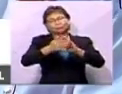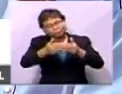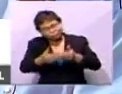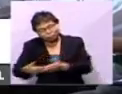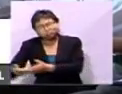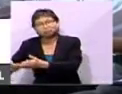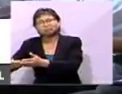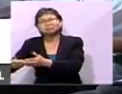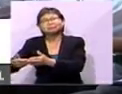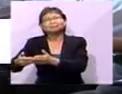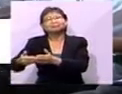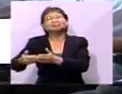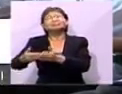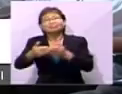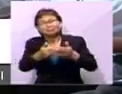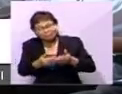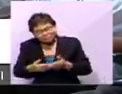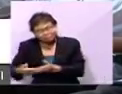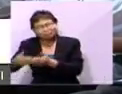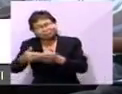penyambung nadi pembangunan.